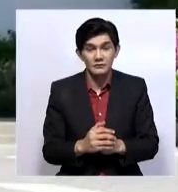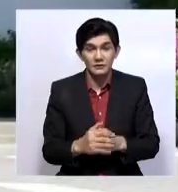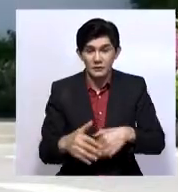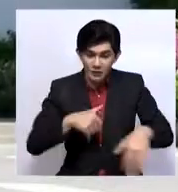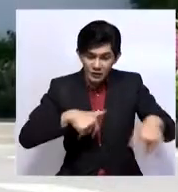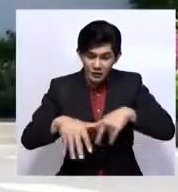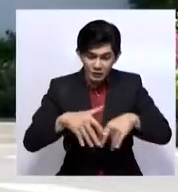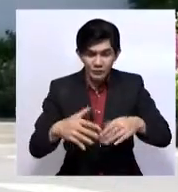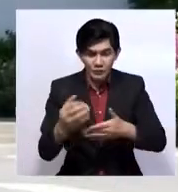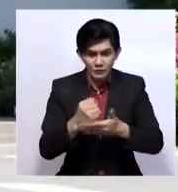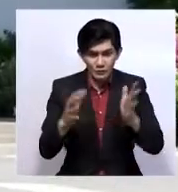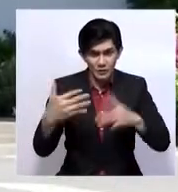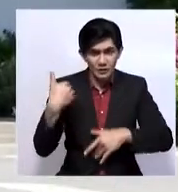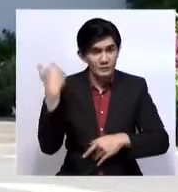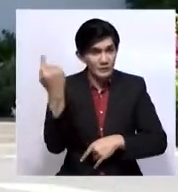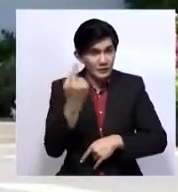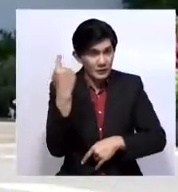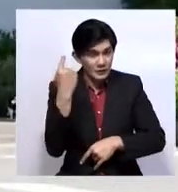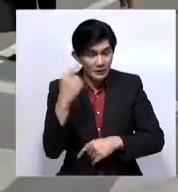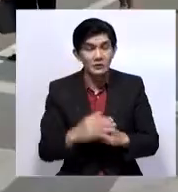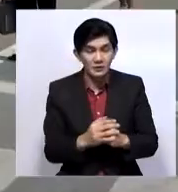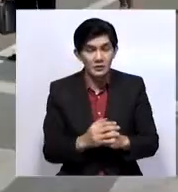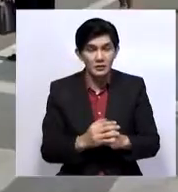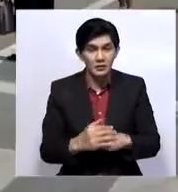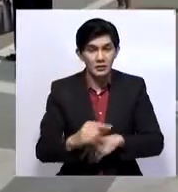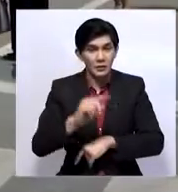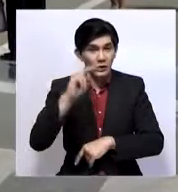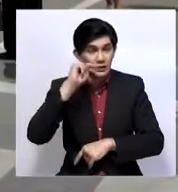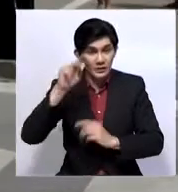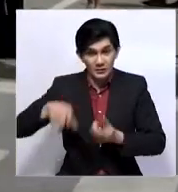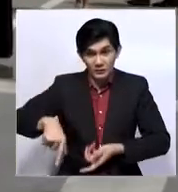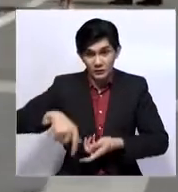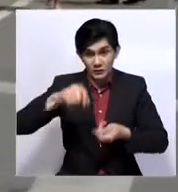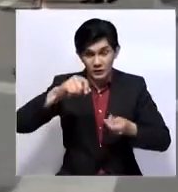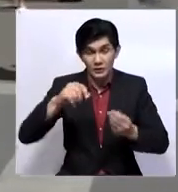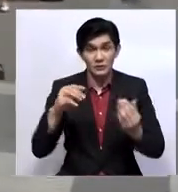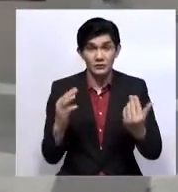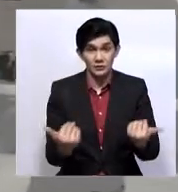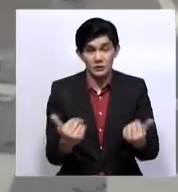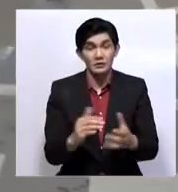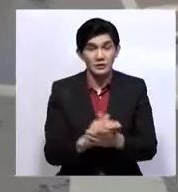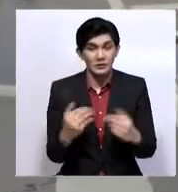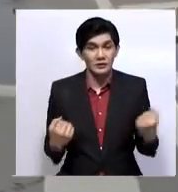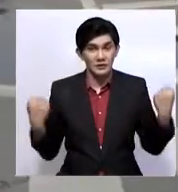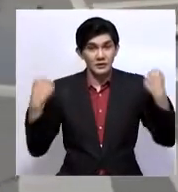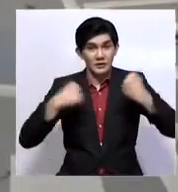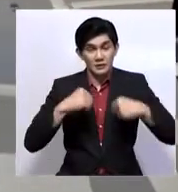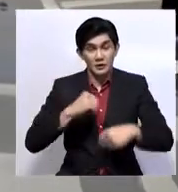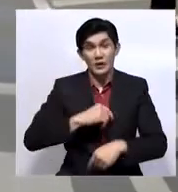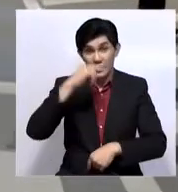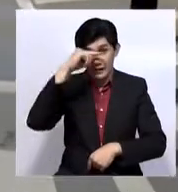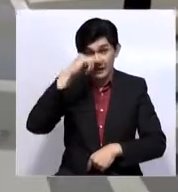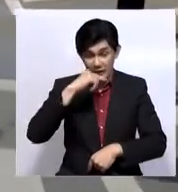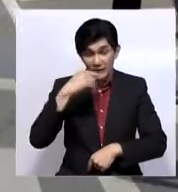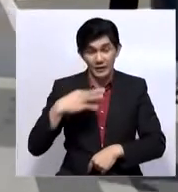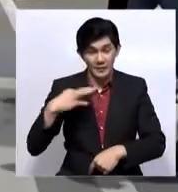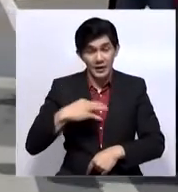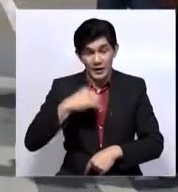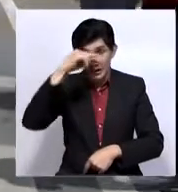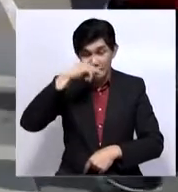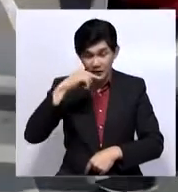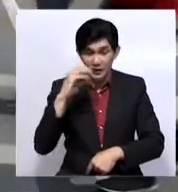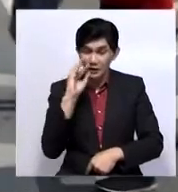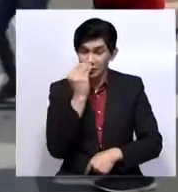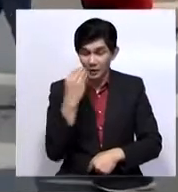ประชาชนส่วนใหญ่ที่เข้ามาเที่ยวชมงานเถลิงศกสุขสันต์มหาสงกรานต์ตำนานไทยจะแต่งกายด้วยชุดไทยผ้าไทยและผ้าล